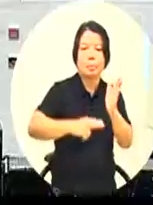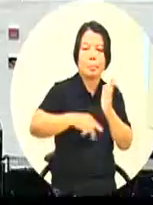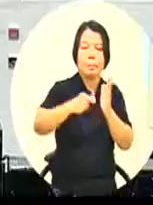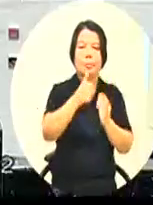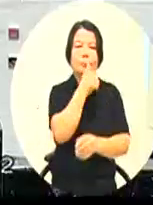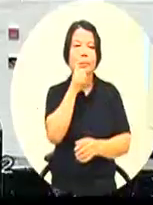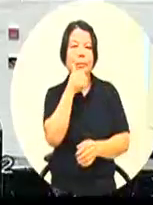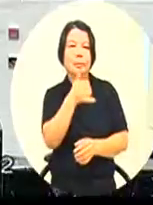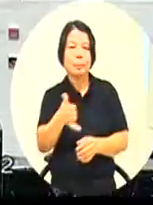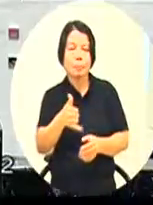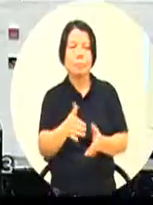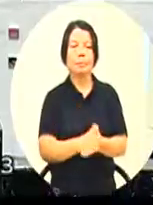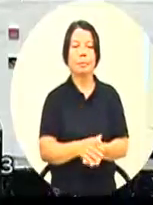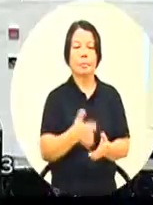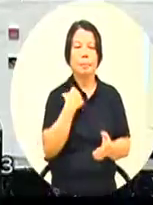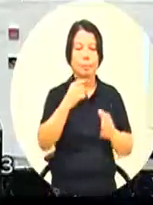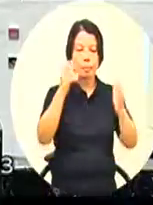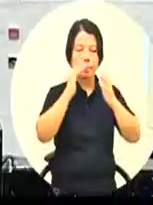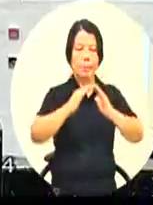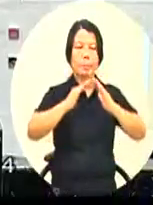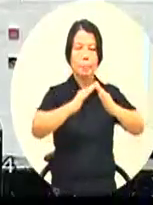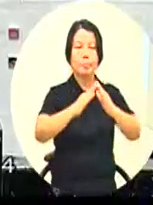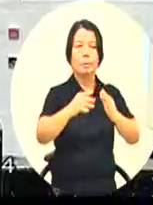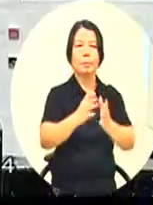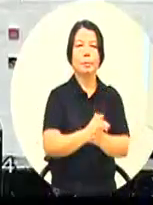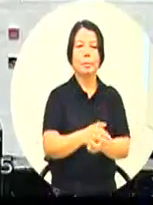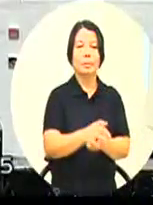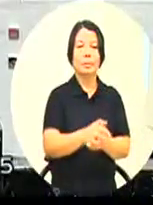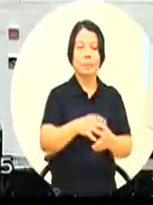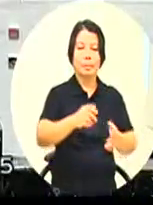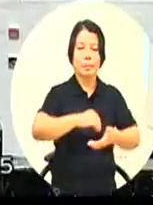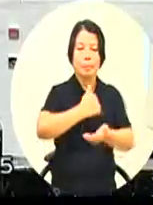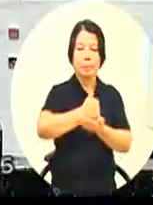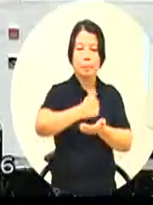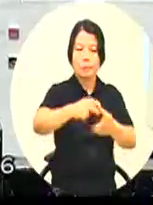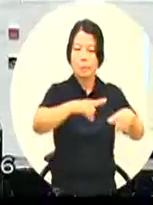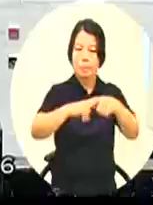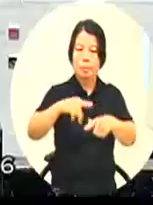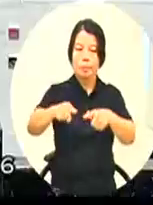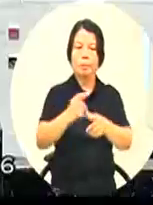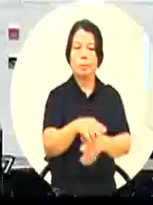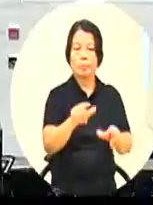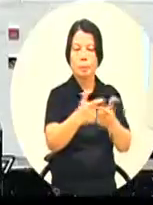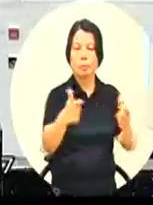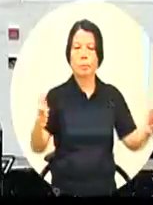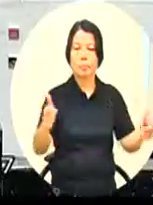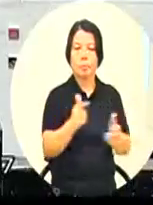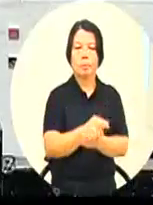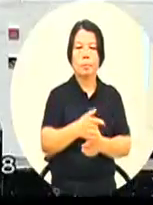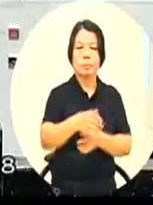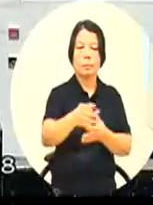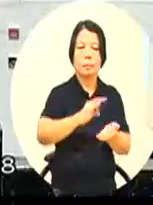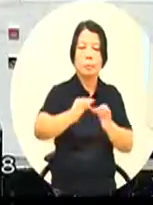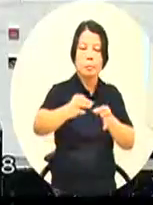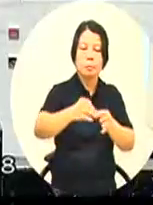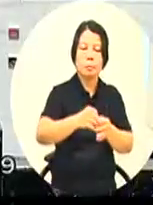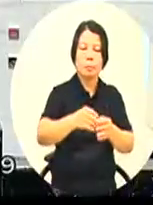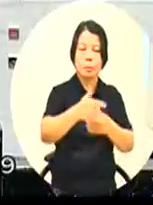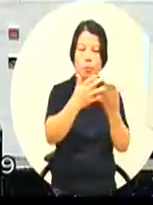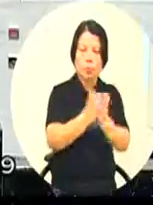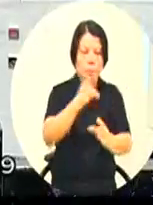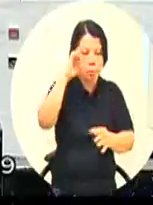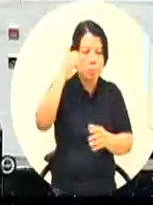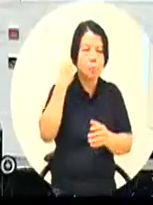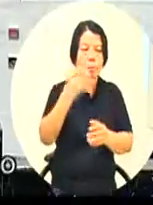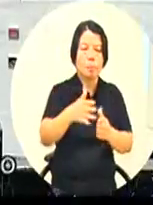者，也是我们城市行销的最佳向导。我们要透过多元的通路跟创新的内容来达到我们城